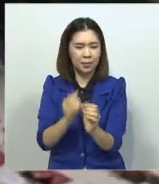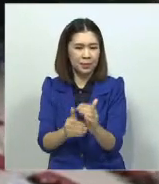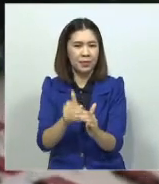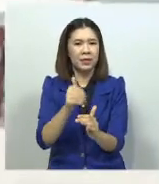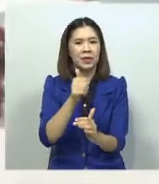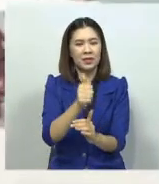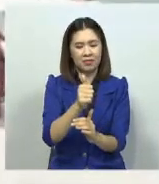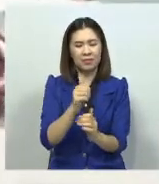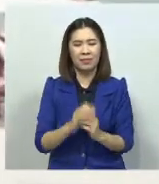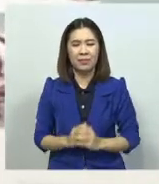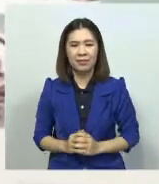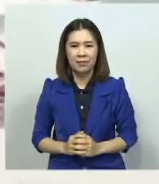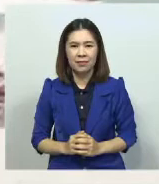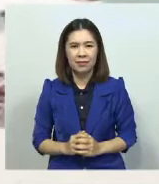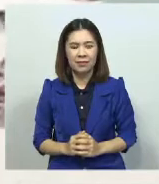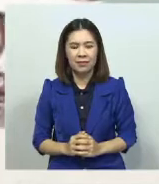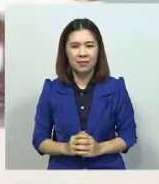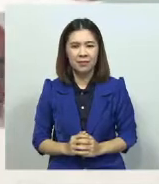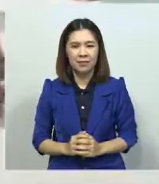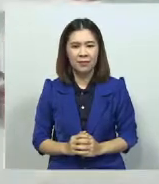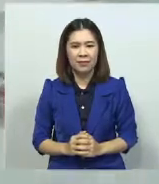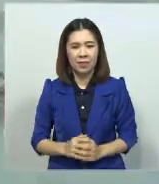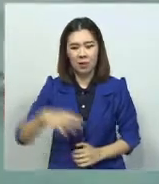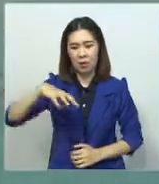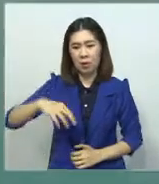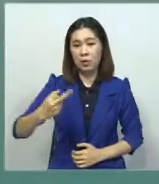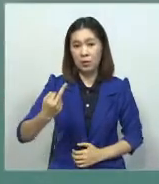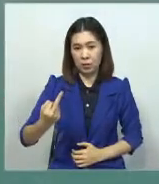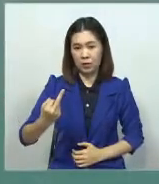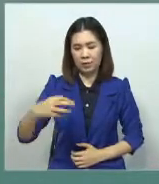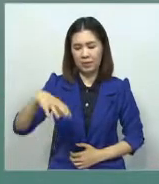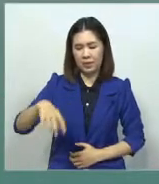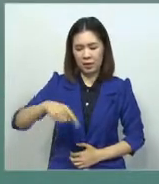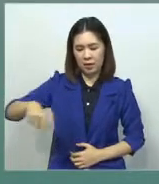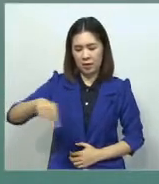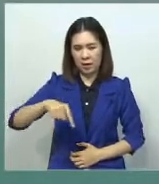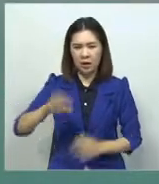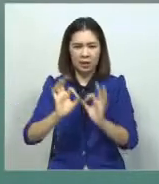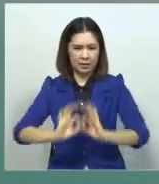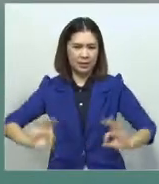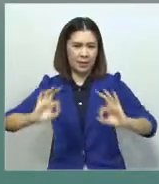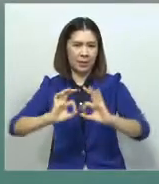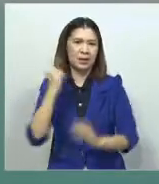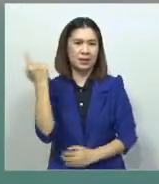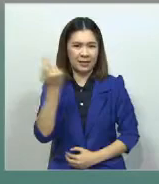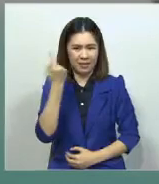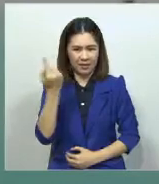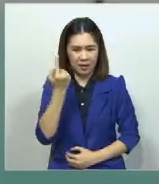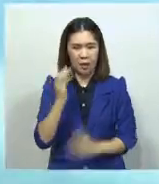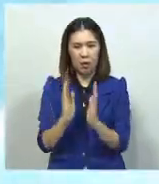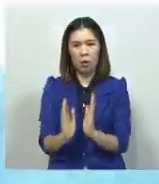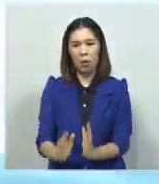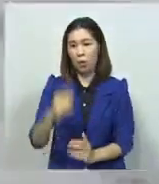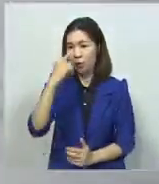เร็จได้เป็นอย่างดีทั้งนี้เกาะสมุยค่ะเป็นหนึ่งในแหล่งท่องเที่ยวที่สำคัญของจังหวัดสุราษฎร์ธานีมีนักท่องเที่ยว